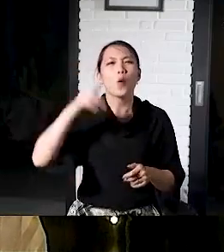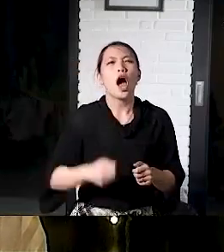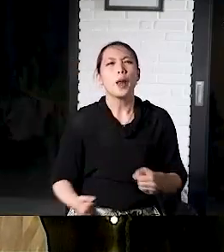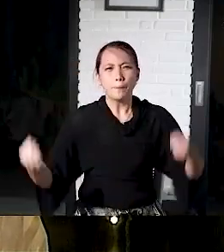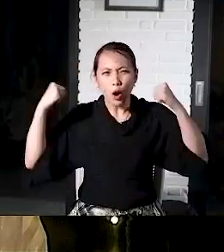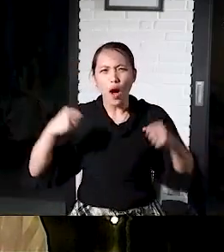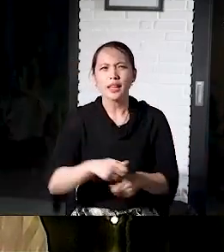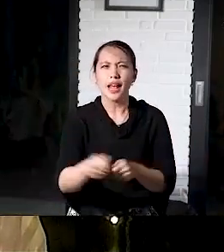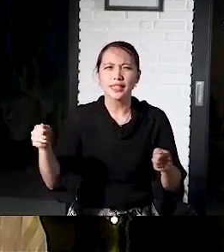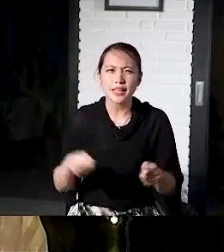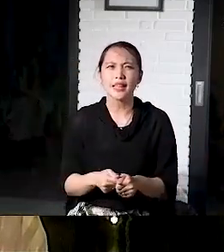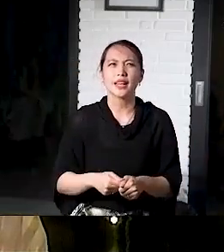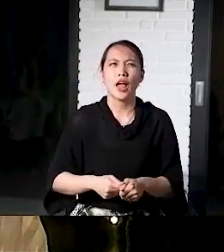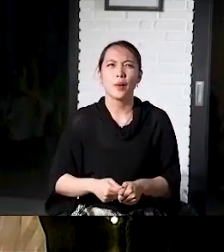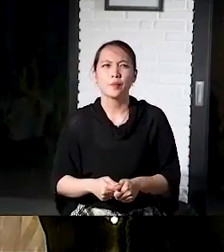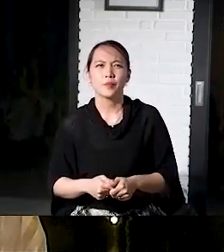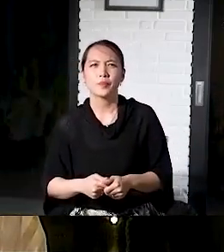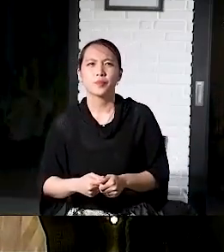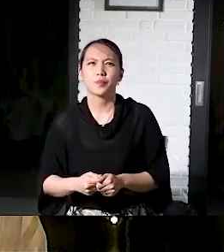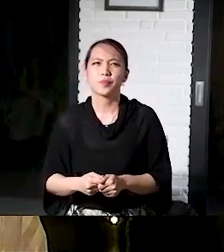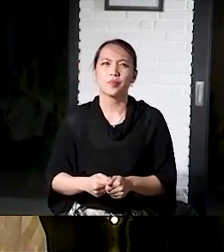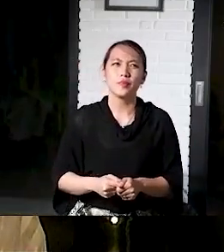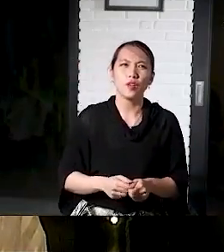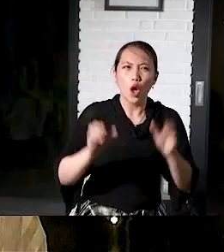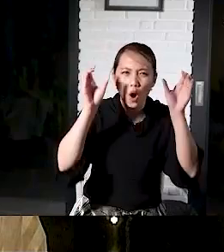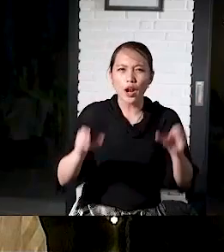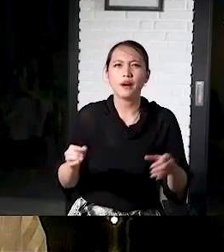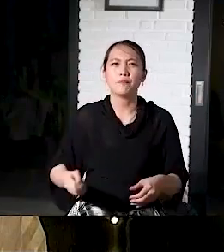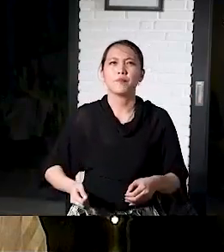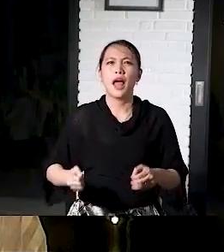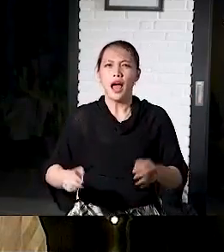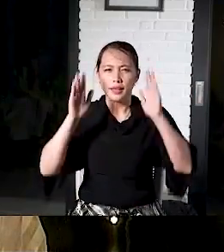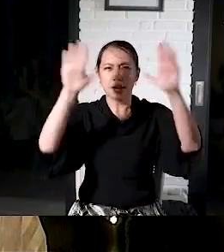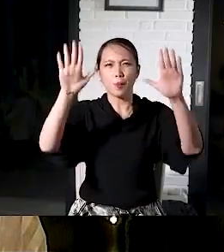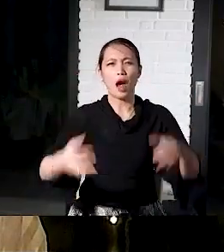anggota CG yang memuji Tuhan bersama-sama dengan kami. Terimalah kekuatan yang baru.